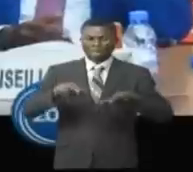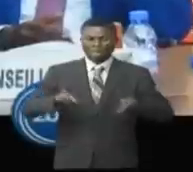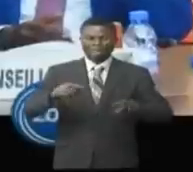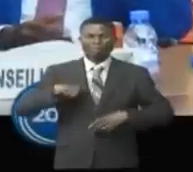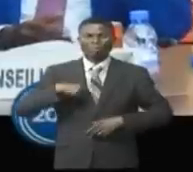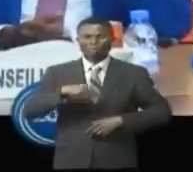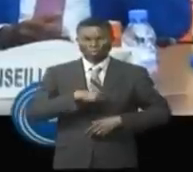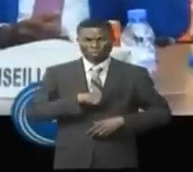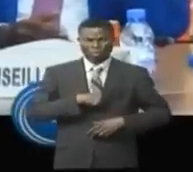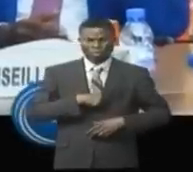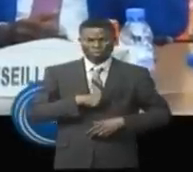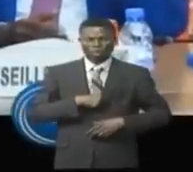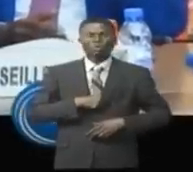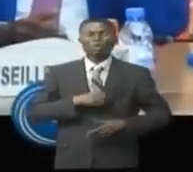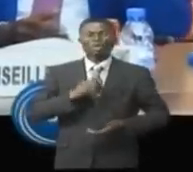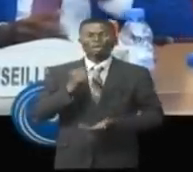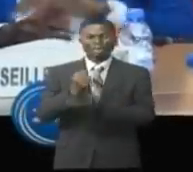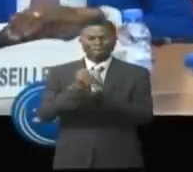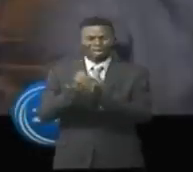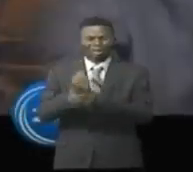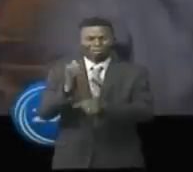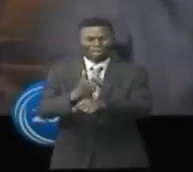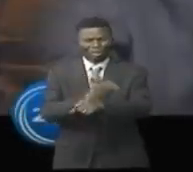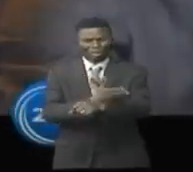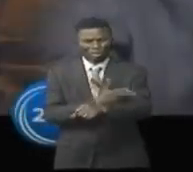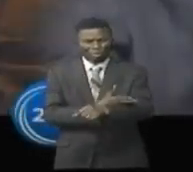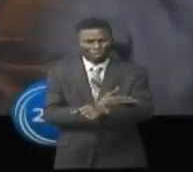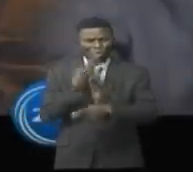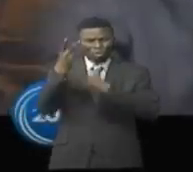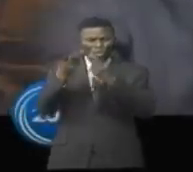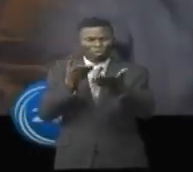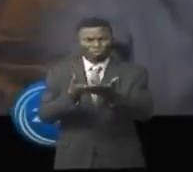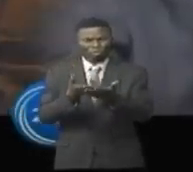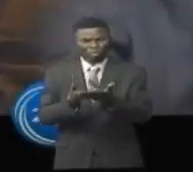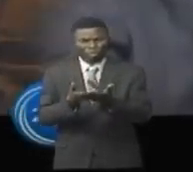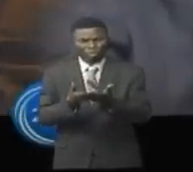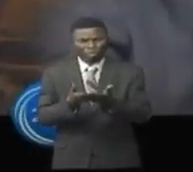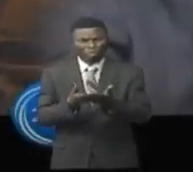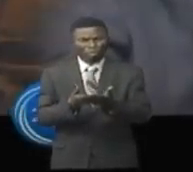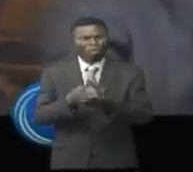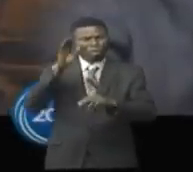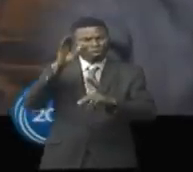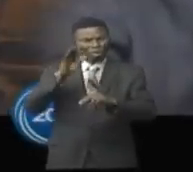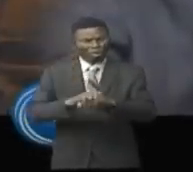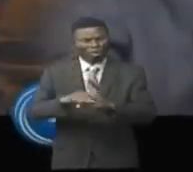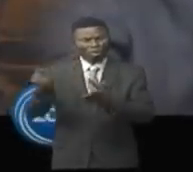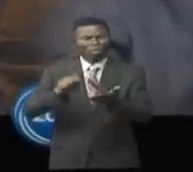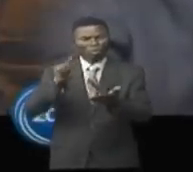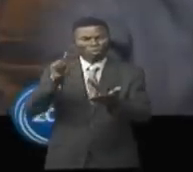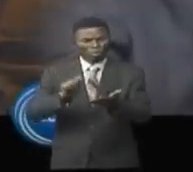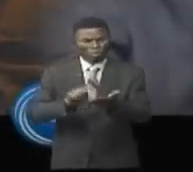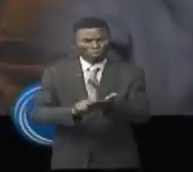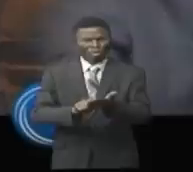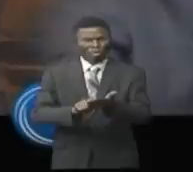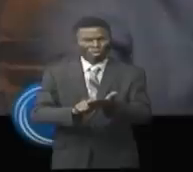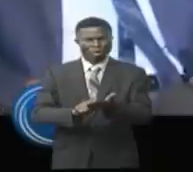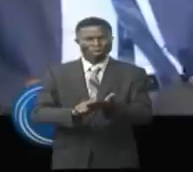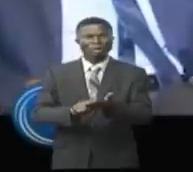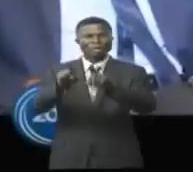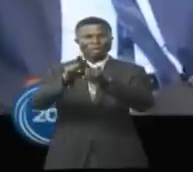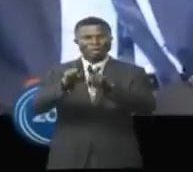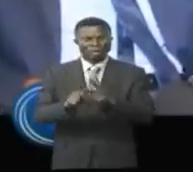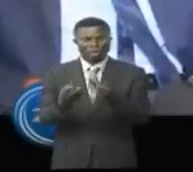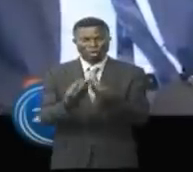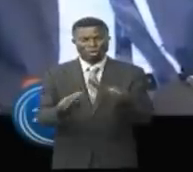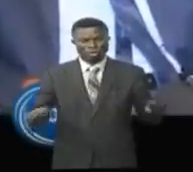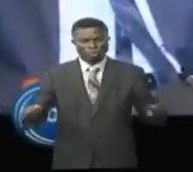d'alléger le fardeau des coûts des produits et des services de santé qui pèsent sur nos compatriotes, y compris ceux qui sont